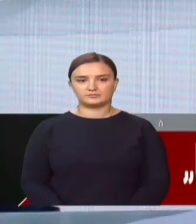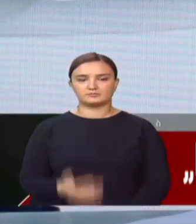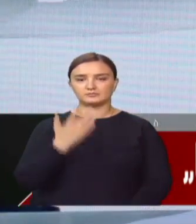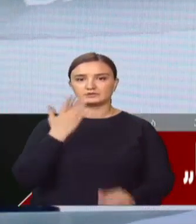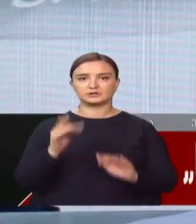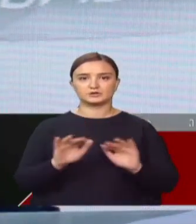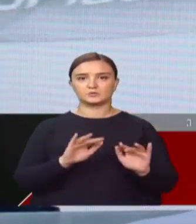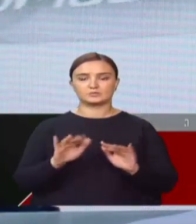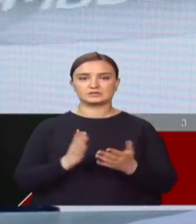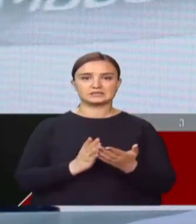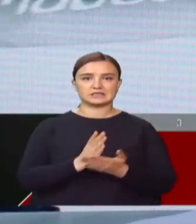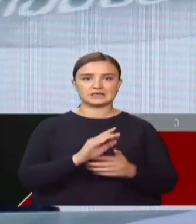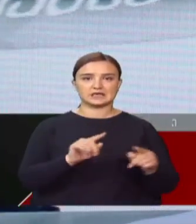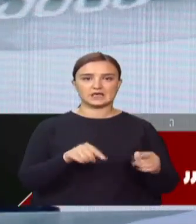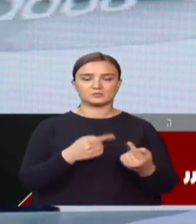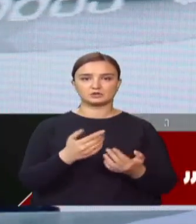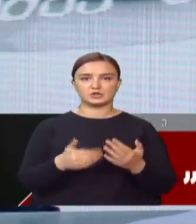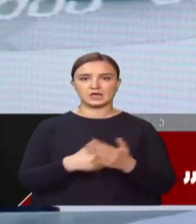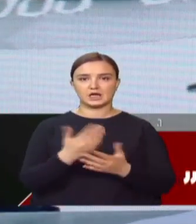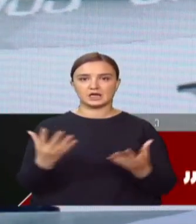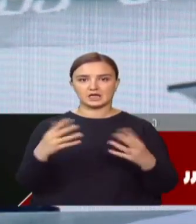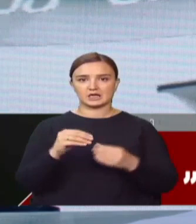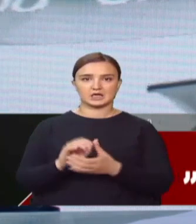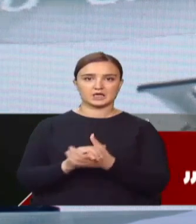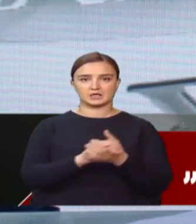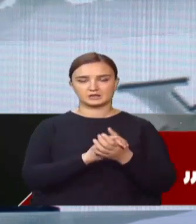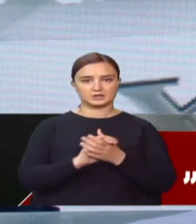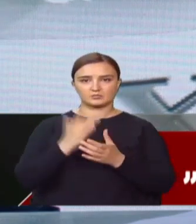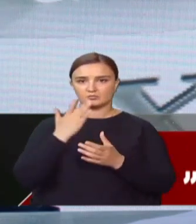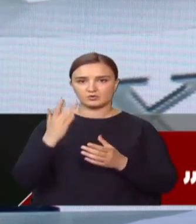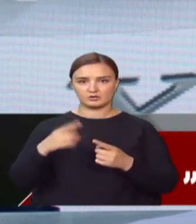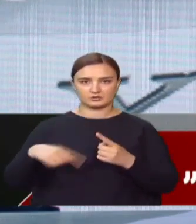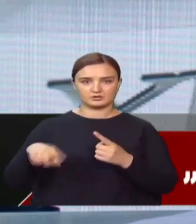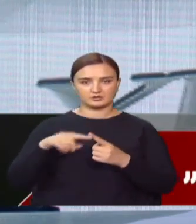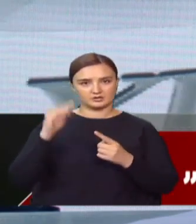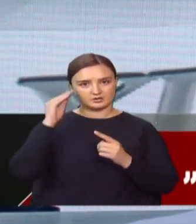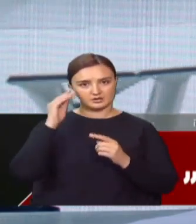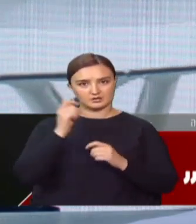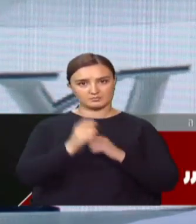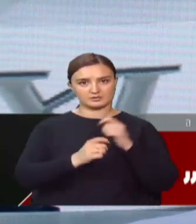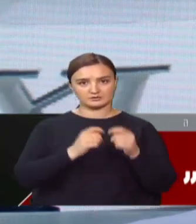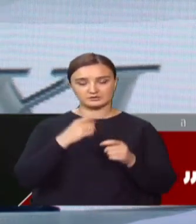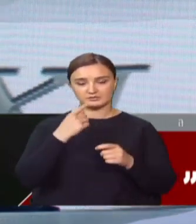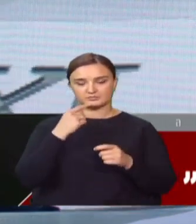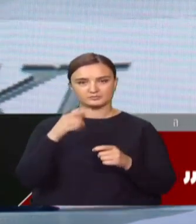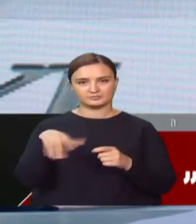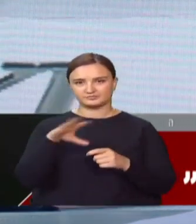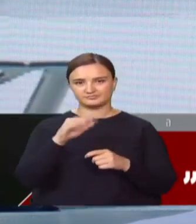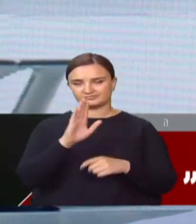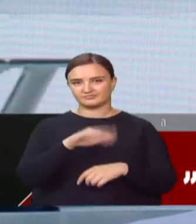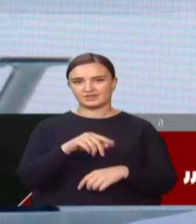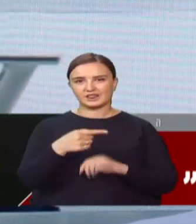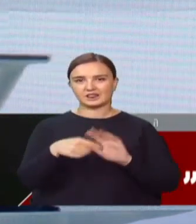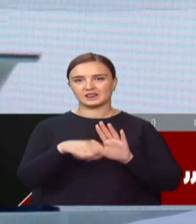Ეროვნული მოძრაობის და სტრატეგია აღმაშენებლის ახალ გაერთიანებას აფასებენ პოლიტიკურ სპექტრში. ოპოზიციის ნაწილი ამერთობას სკეპტიკურად უყურებს და